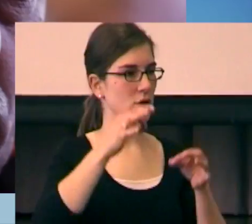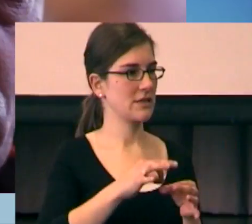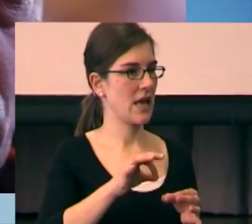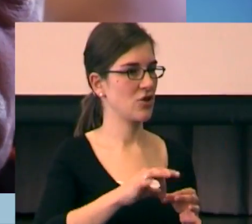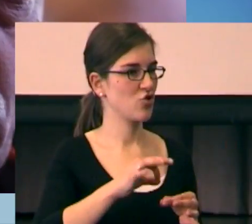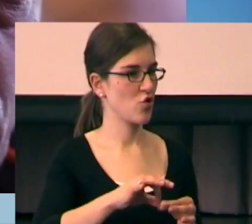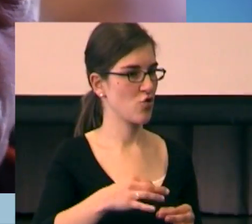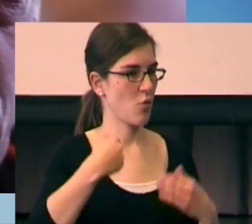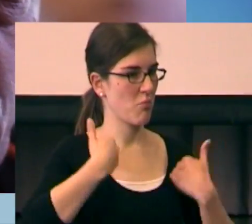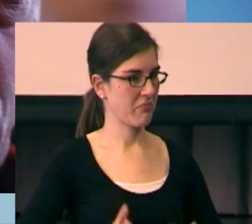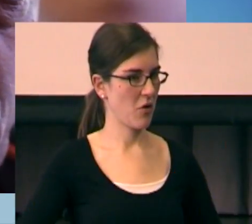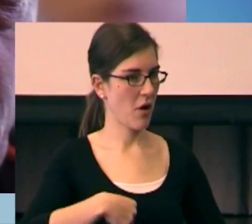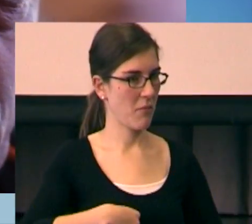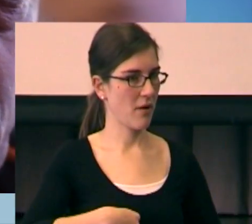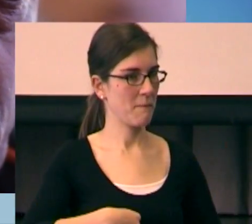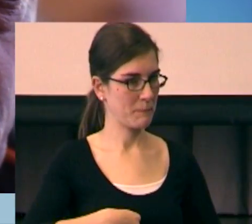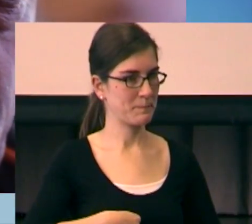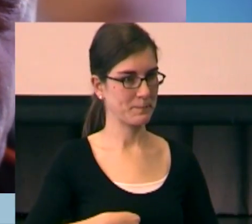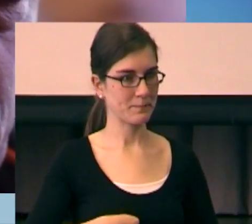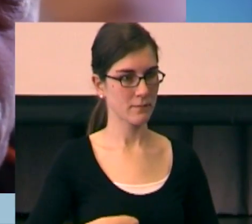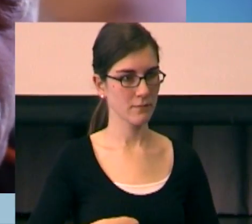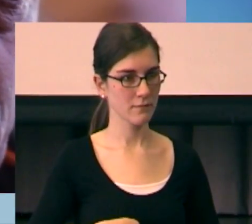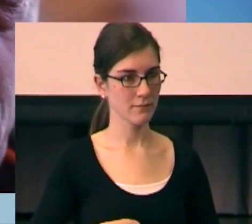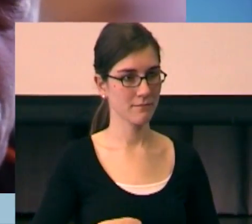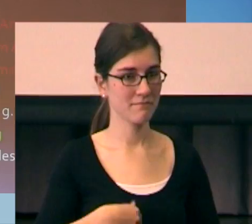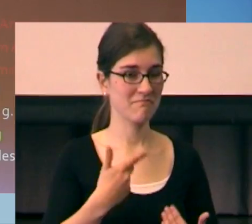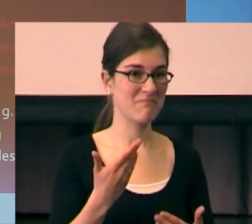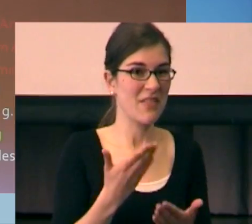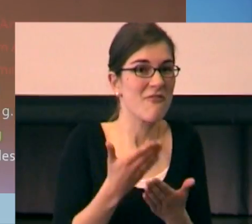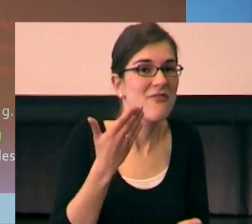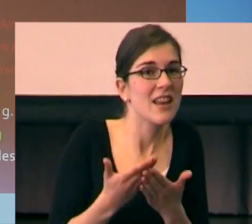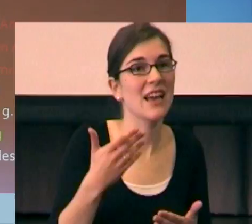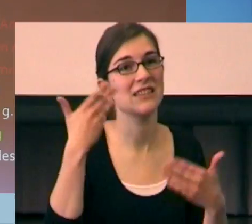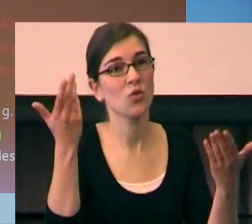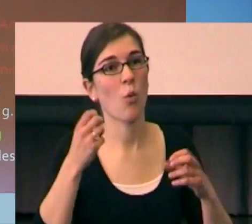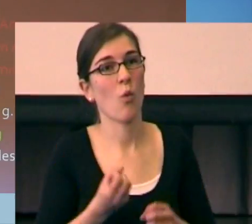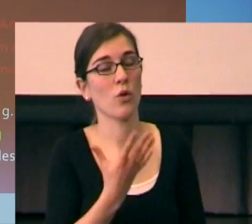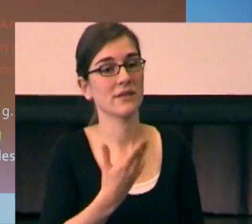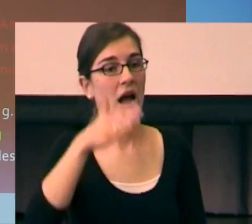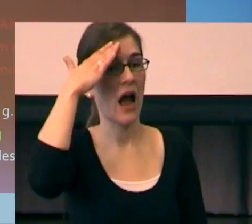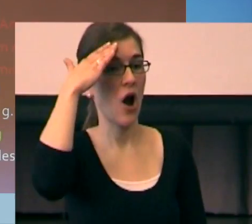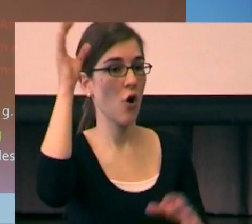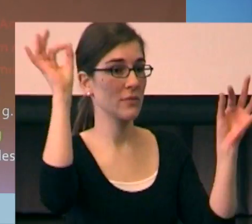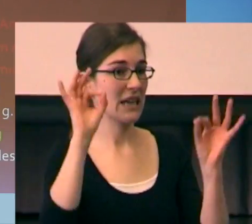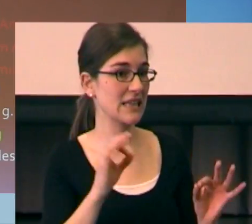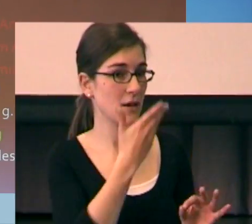Ausbildung, für die Entwicklung eines Prostatakarzinomes verantwortlich sein können. Das Hauptrisiko